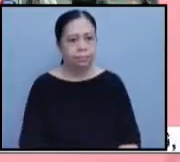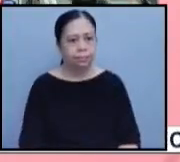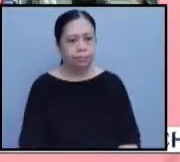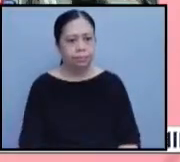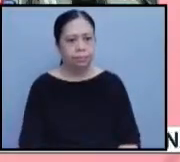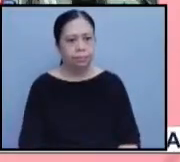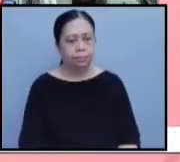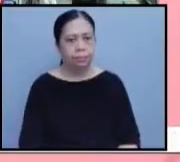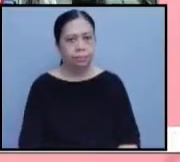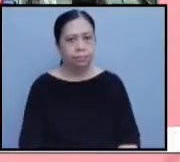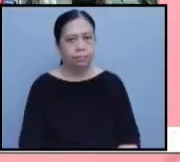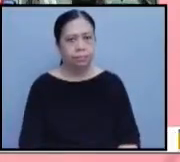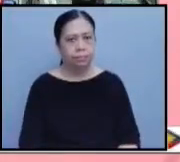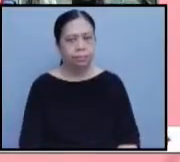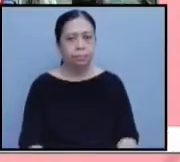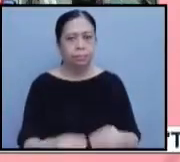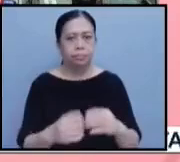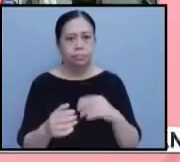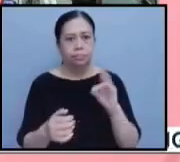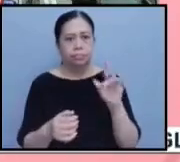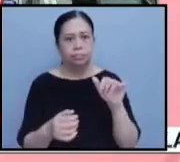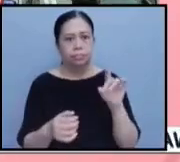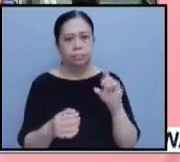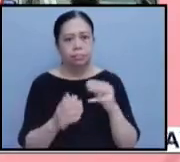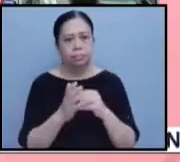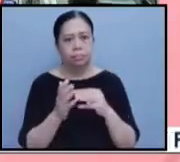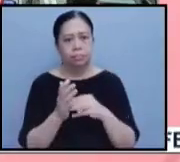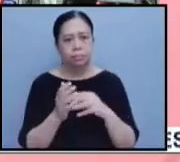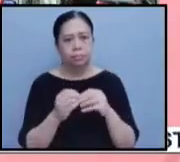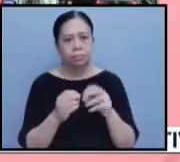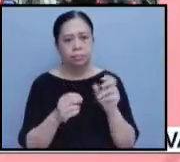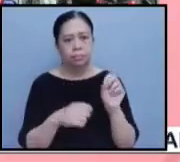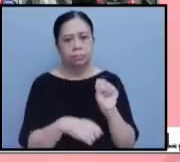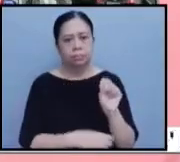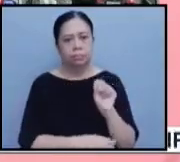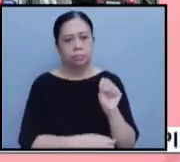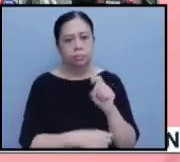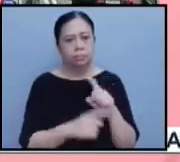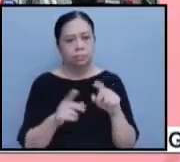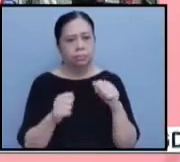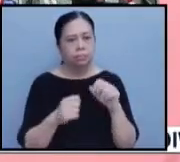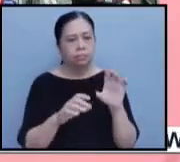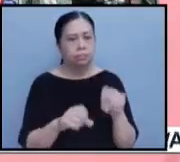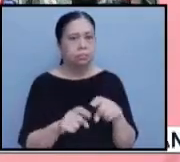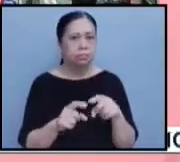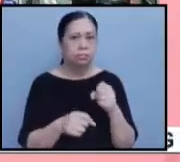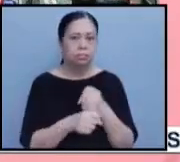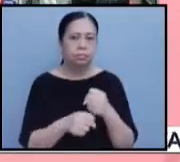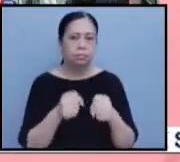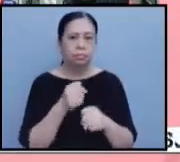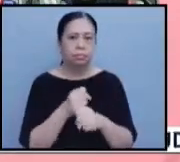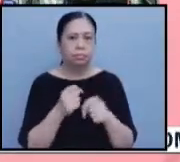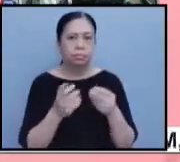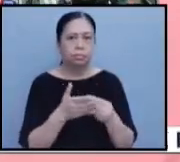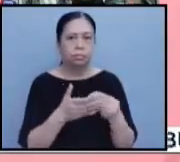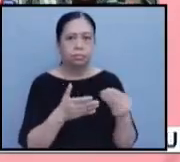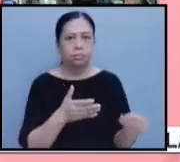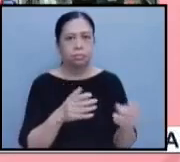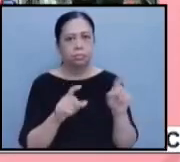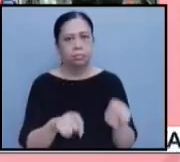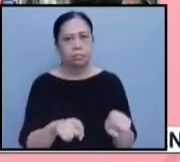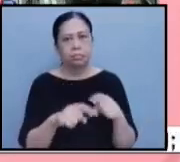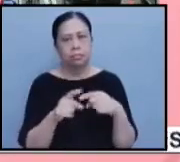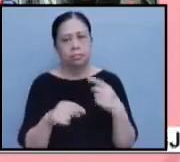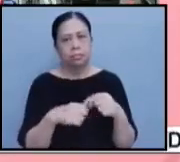Mahigit 7.8 million pesos na halaga ng hinihinalang shabu ang nasabat sa ikinasang drug buybus operation ng